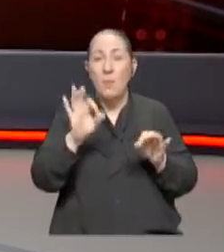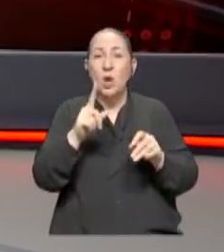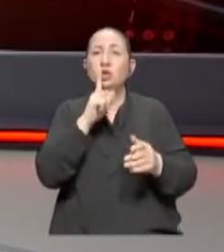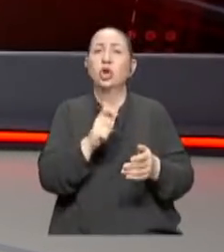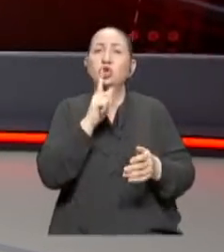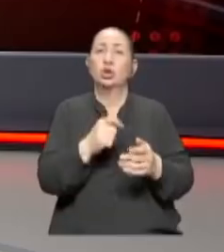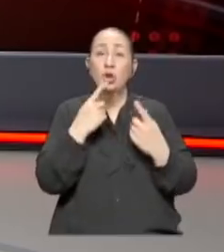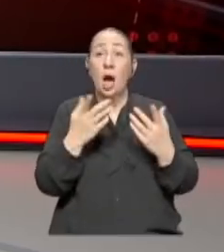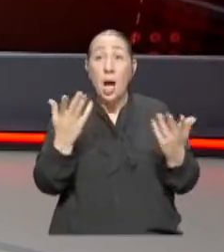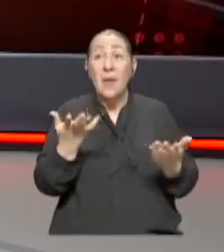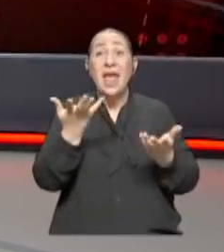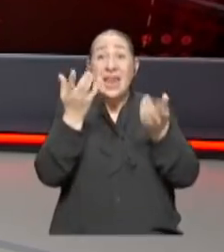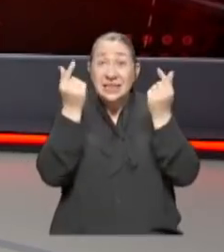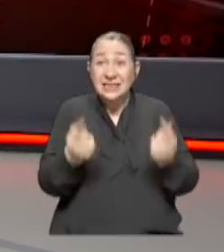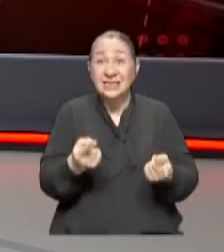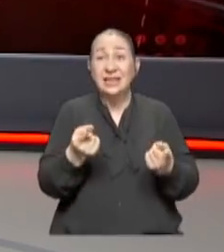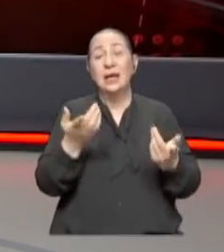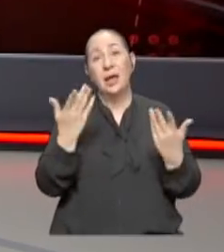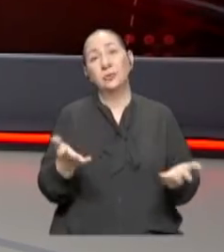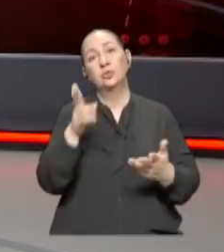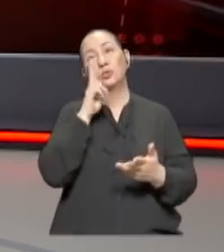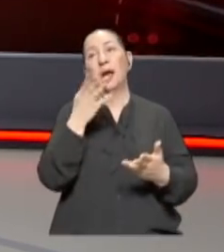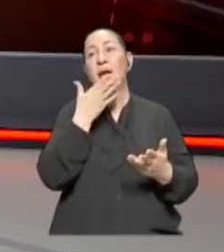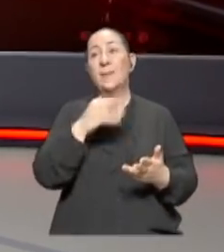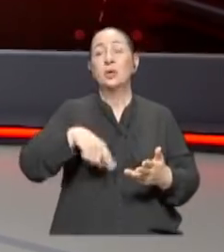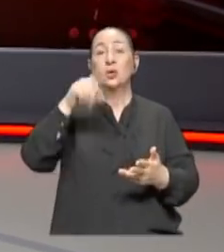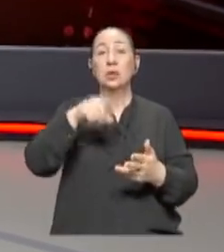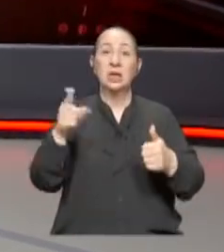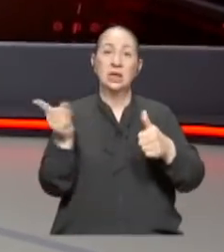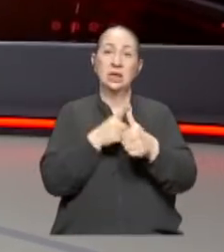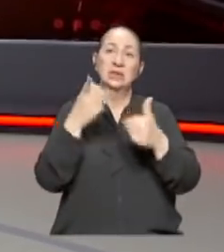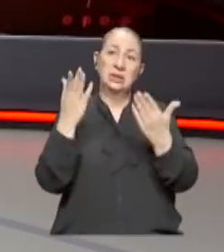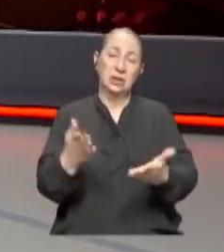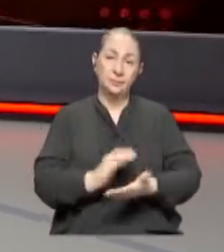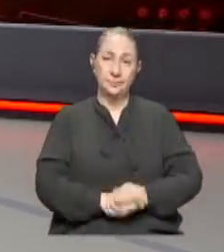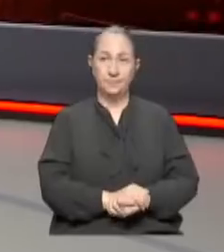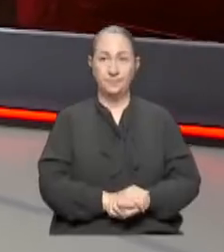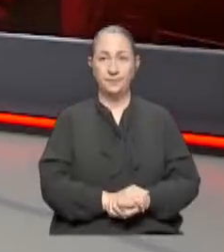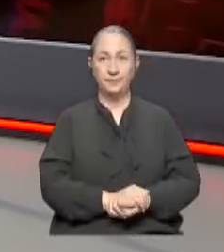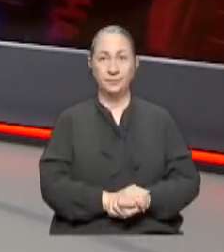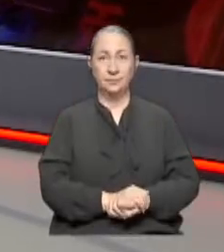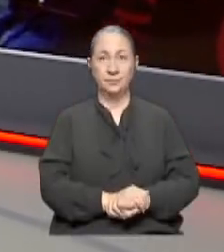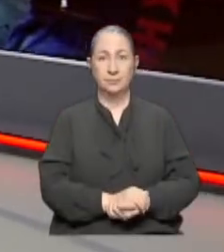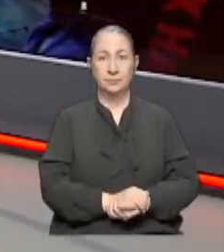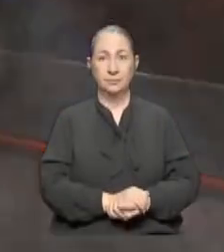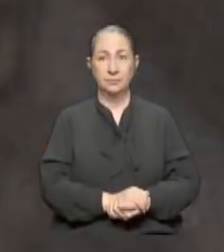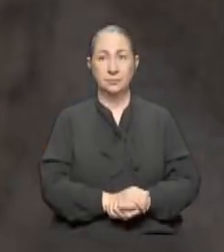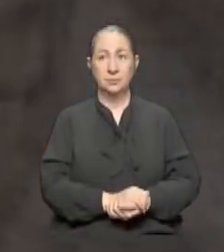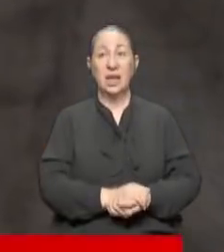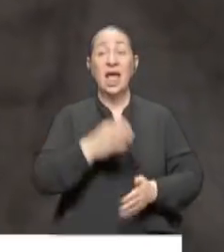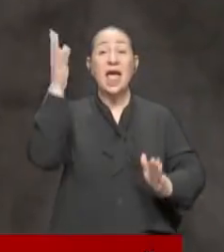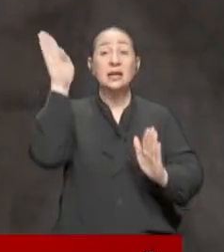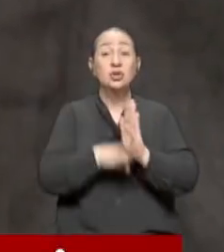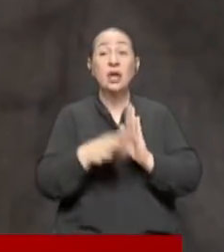vaatle geçiyor. Ama en azından nihayet emekli gündemin ilk sırasında. En